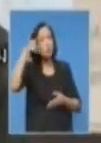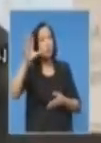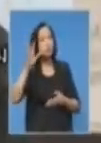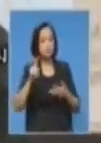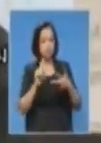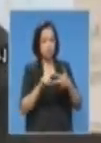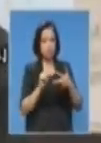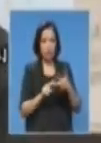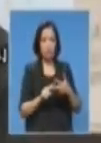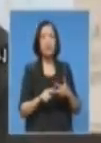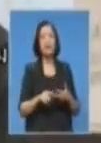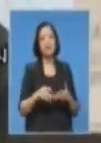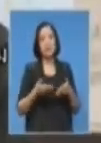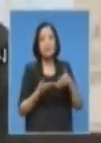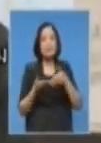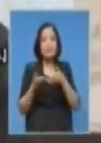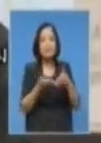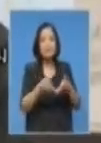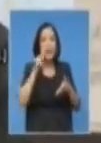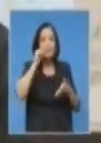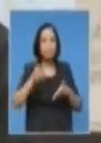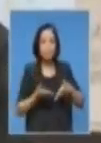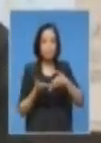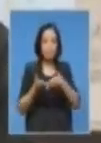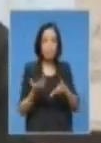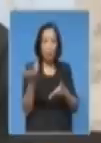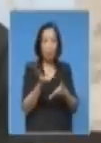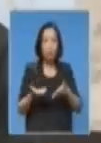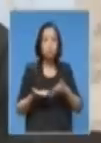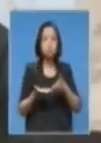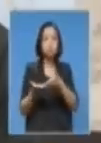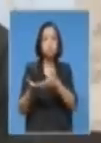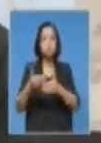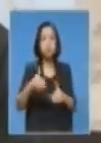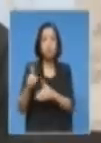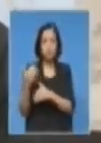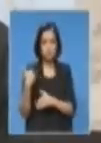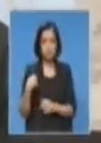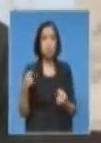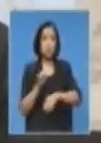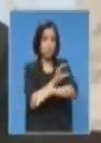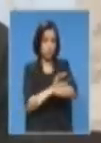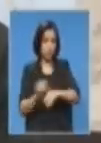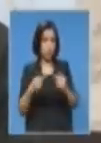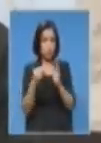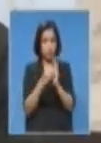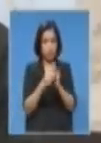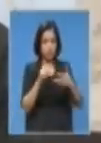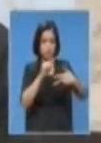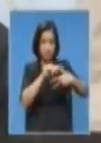คมนาคมทางน้ำนะครับในส่วนของรถไฟฟ้าขนส่งมวลชนในกรุงเทพมหานครนั้นเนี่ยสิ่ง